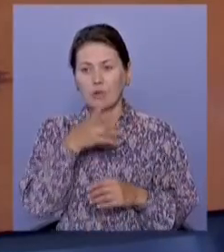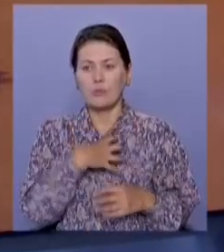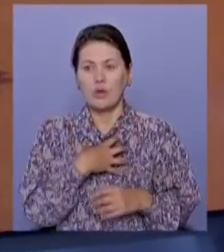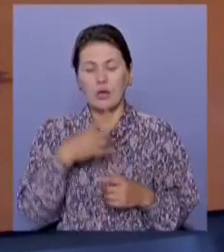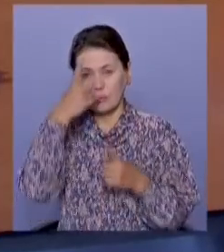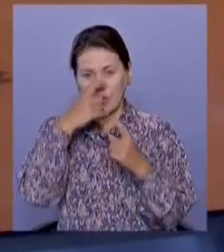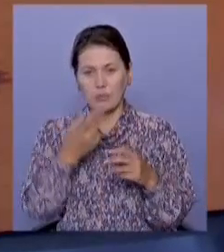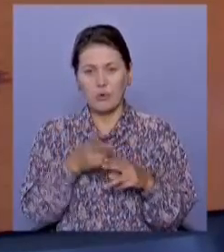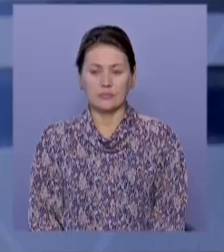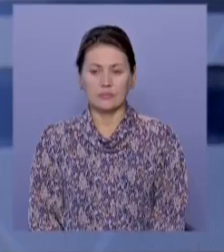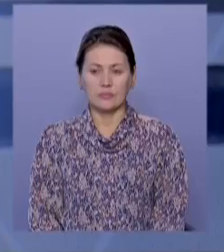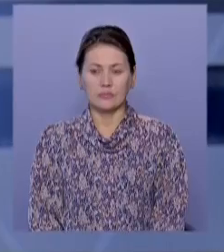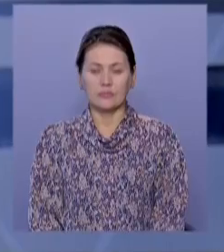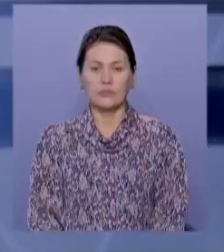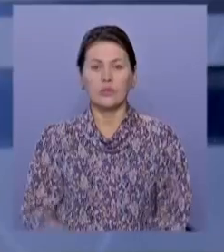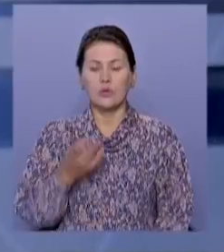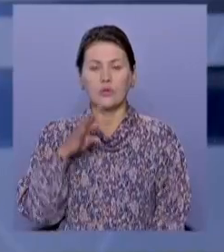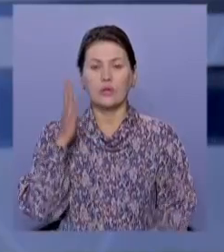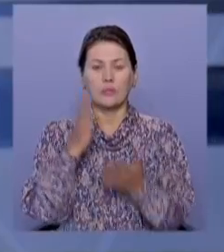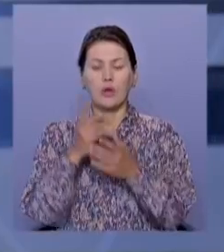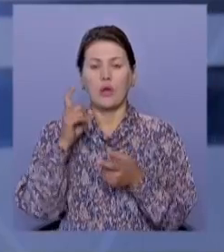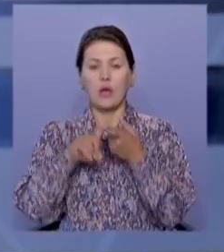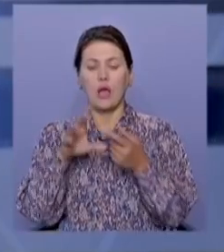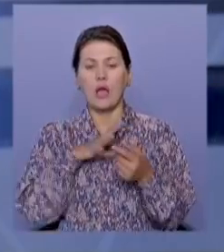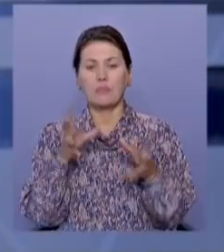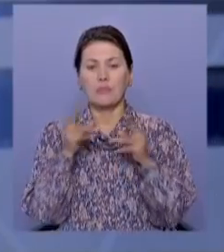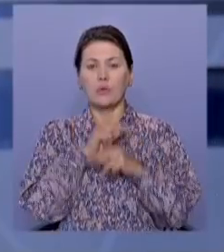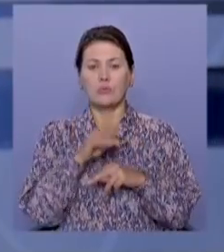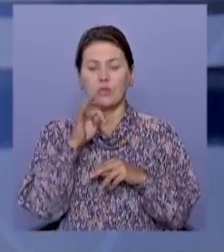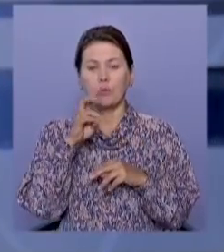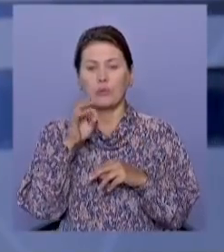мағлұматыңа үлкен рахмет. Студиямен тікелей байланысқа қосылған әріптесім Жадыра Омаржан болатын.